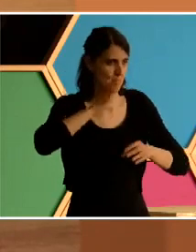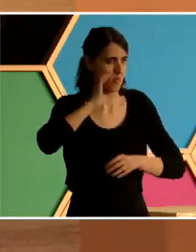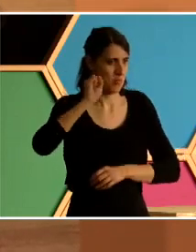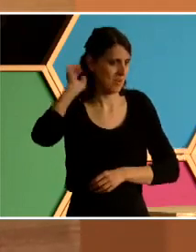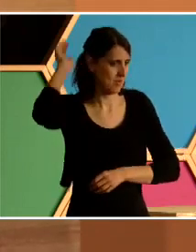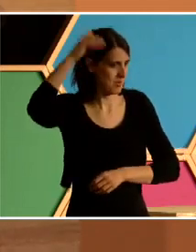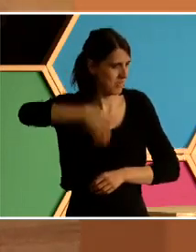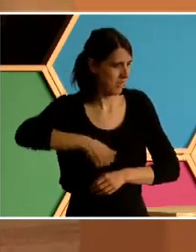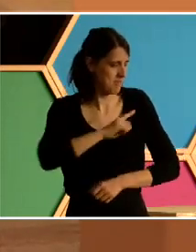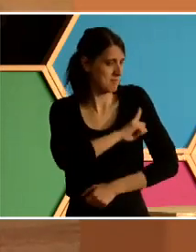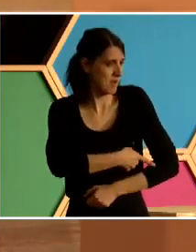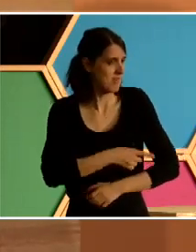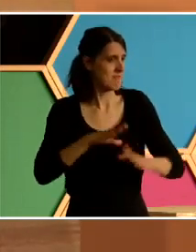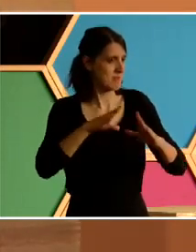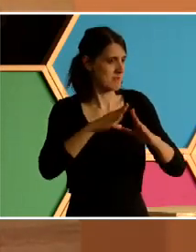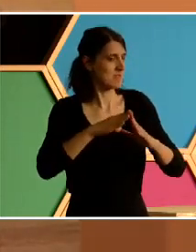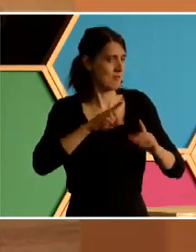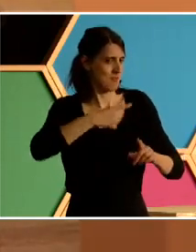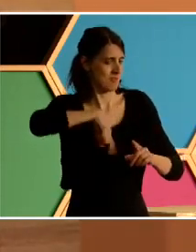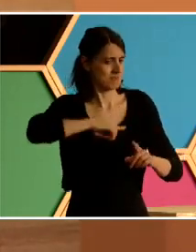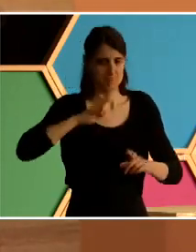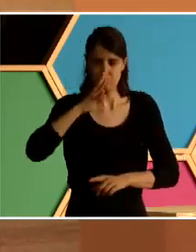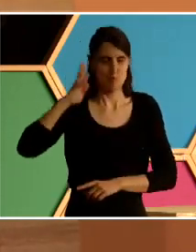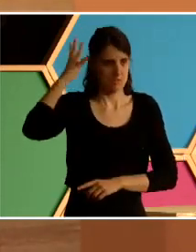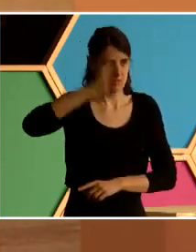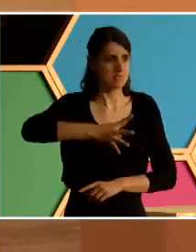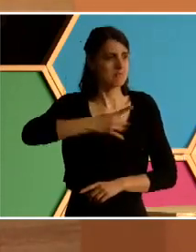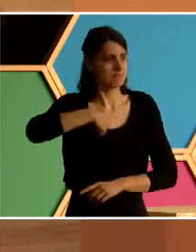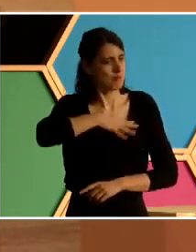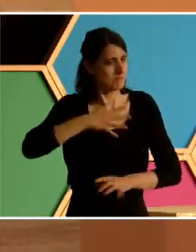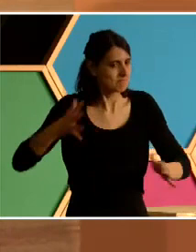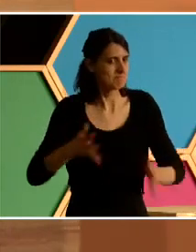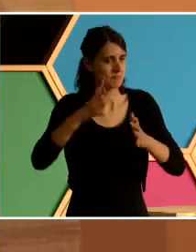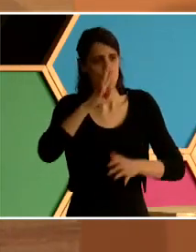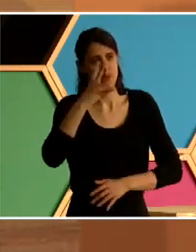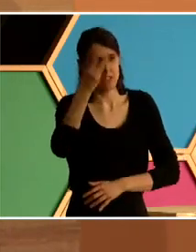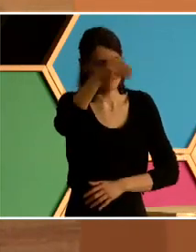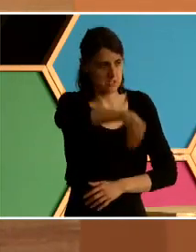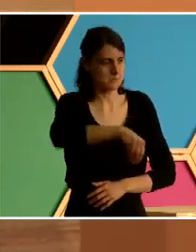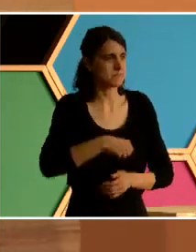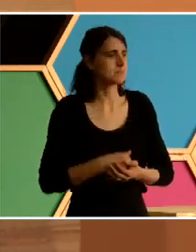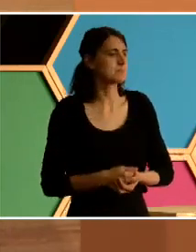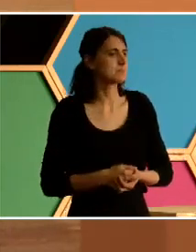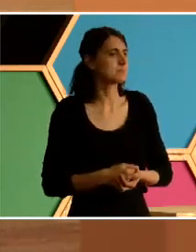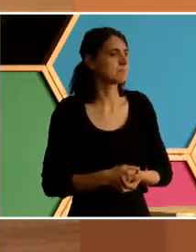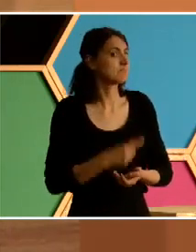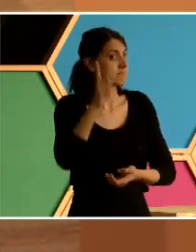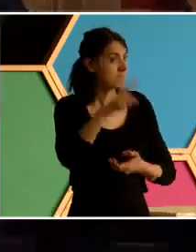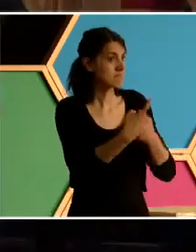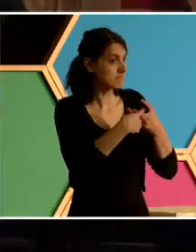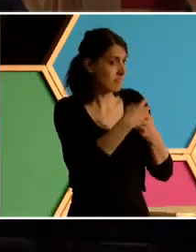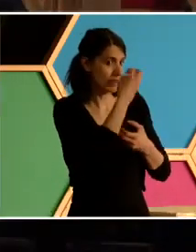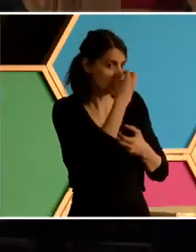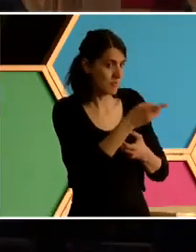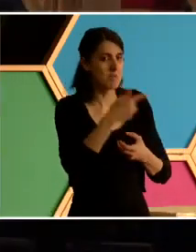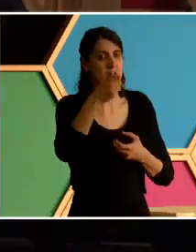republicà, valent, feminista, com hem estat impulsant aquests 4 anys i volem impulsar 4 anys més. I a més, tindrem a gent com el Jaume,